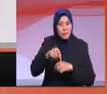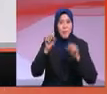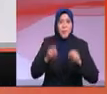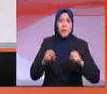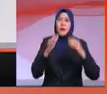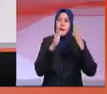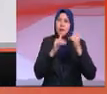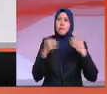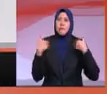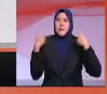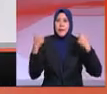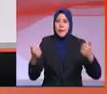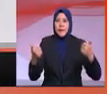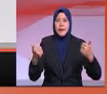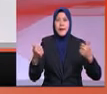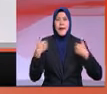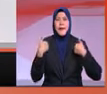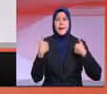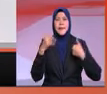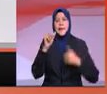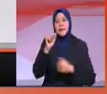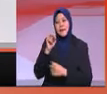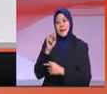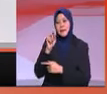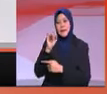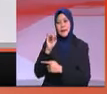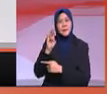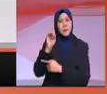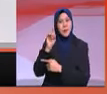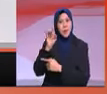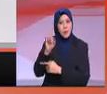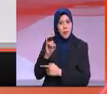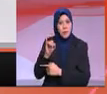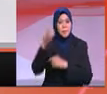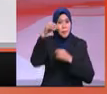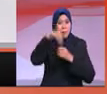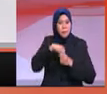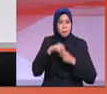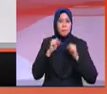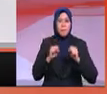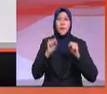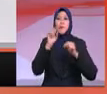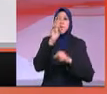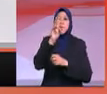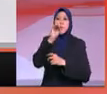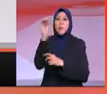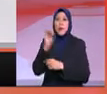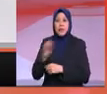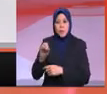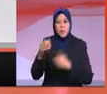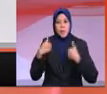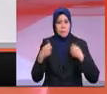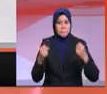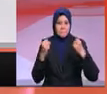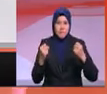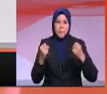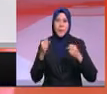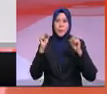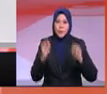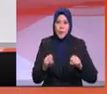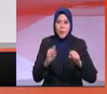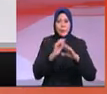pulih dan ada antibody, dan antibody itu boleh, kalau 70% penduduk ada antibody tersebut,